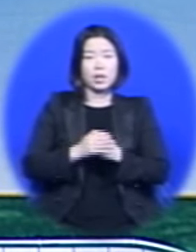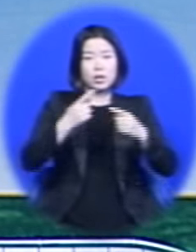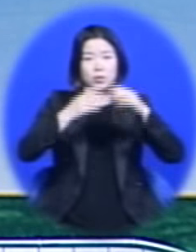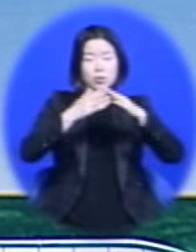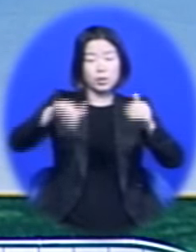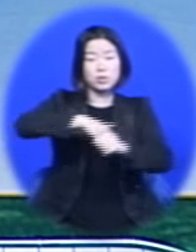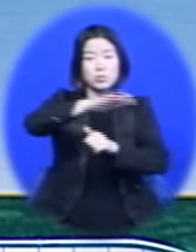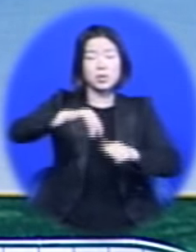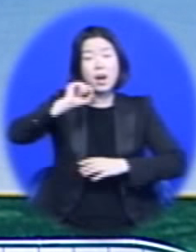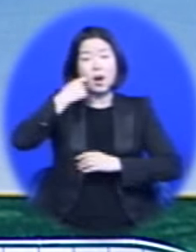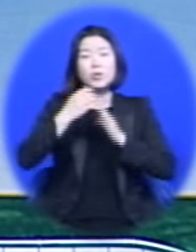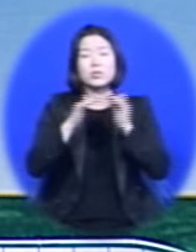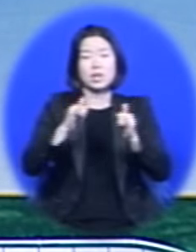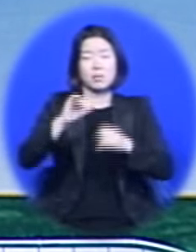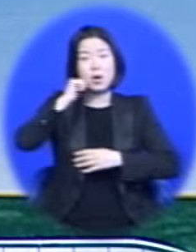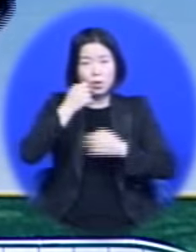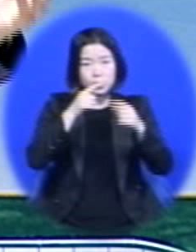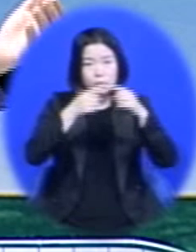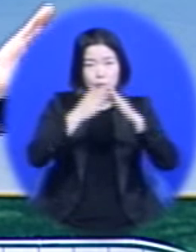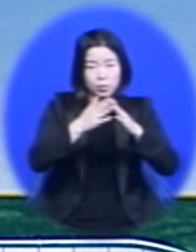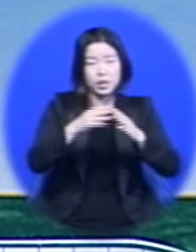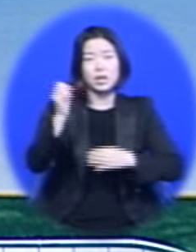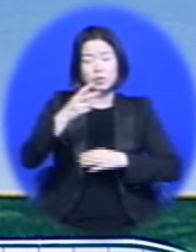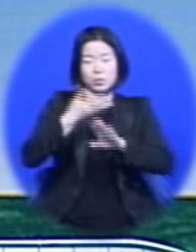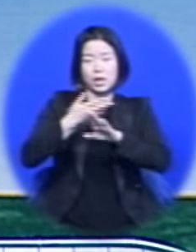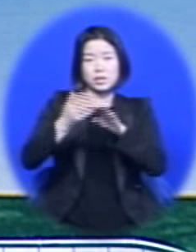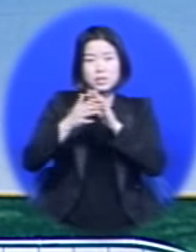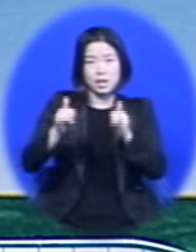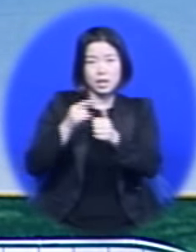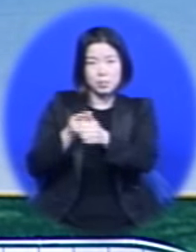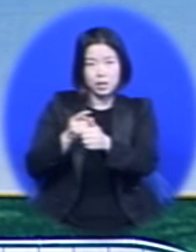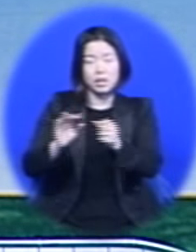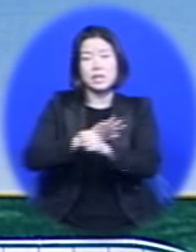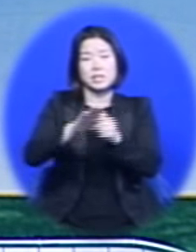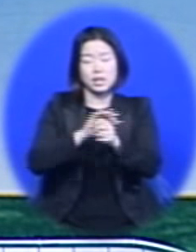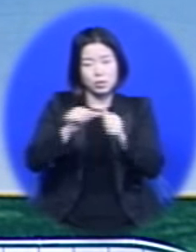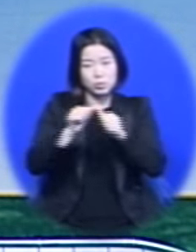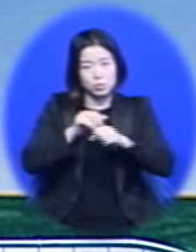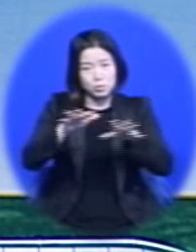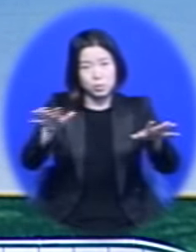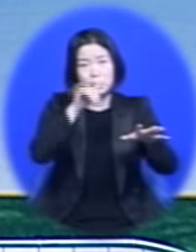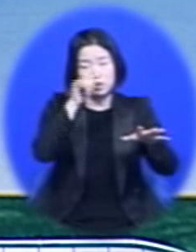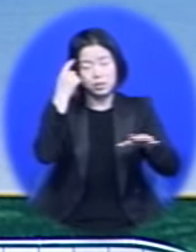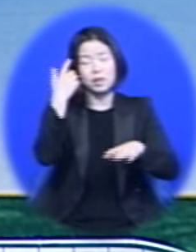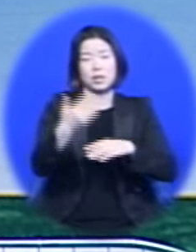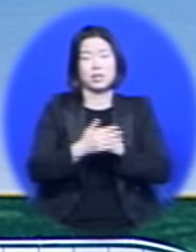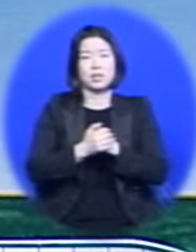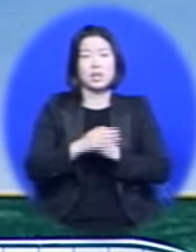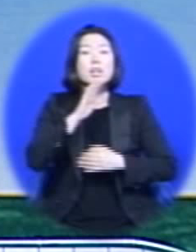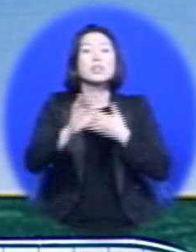있는 어려운 사람들이나 어려운 교회나 다른 사람들에게 사랑으로 소문 났는가 하는 것. 그러면 이